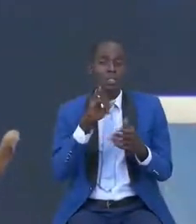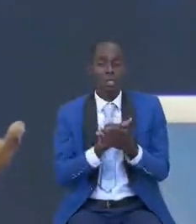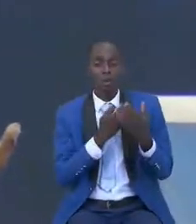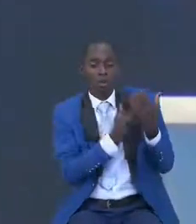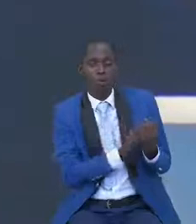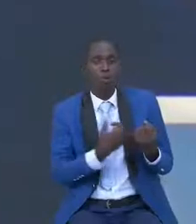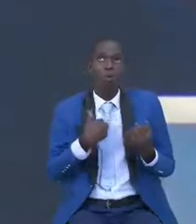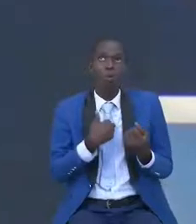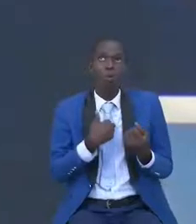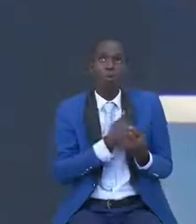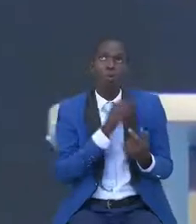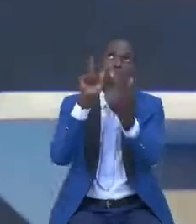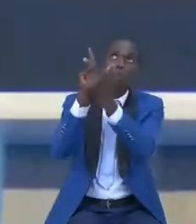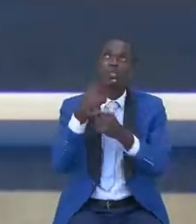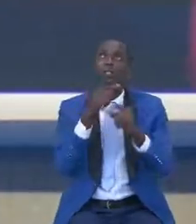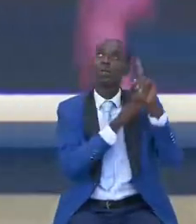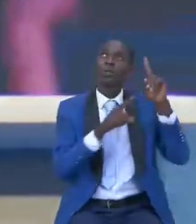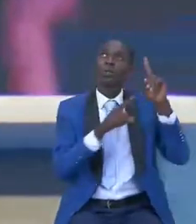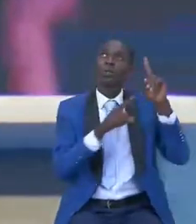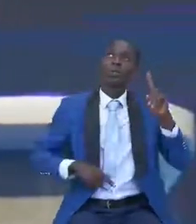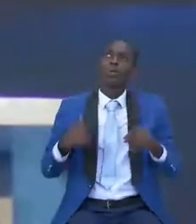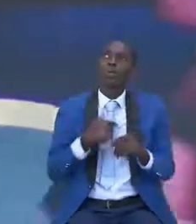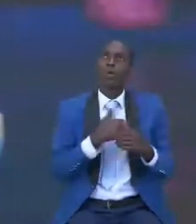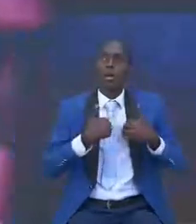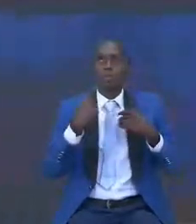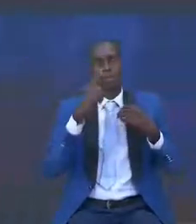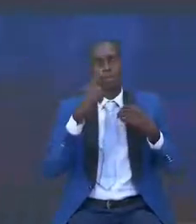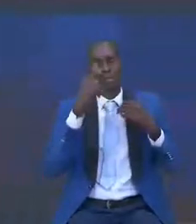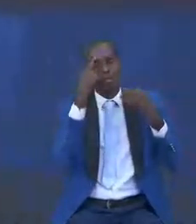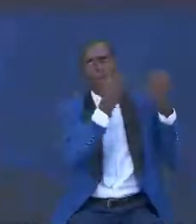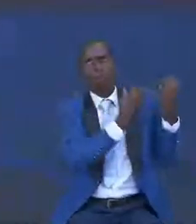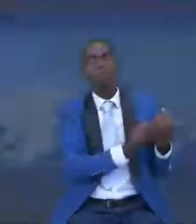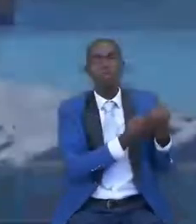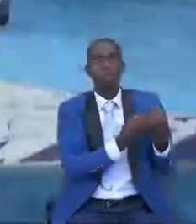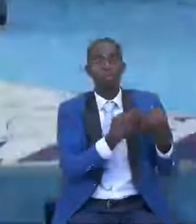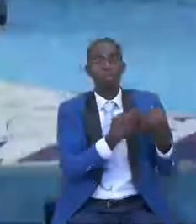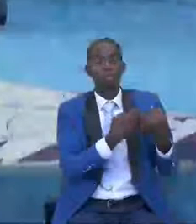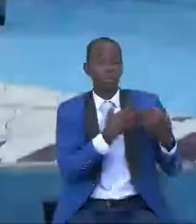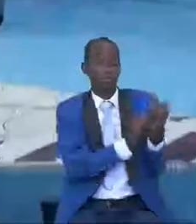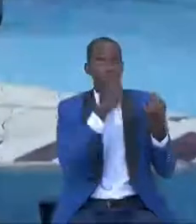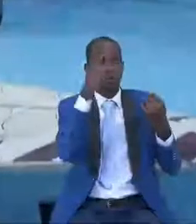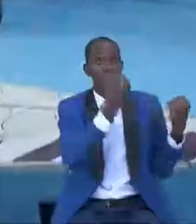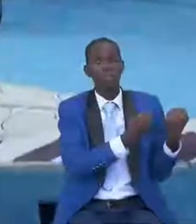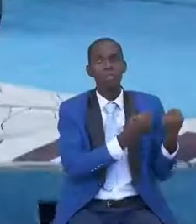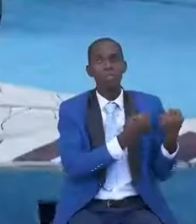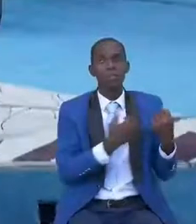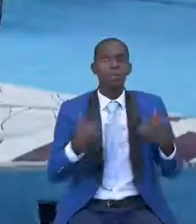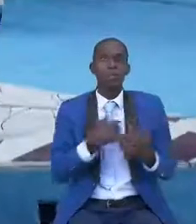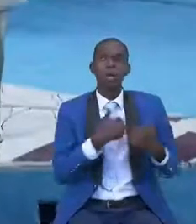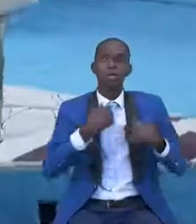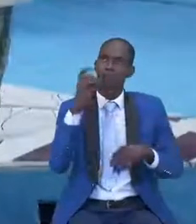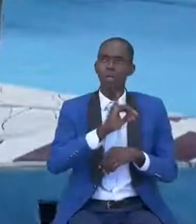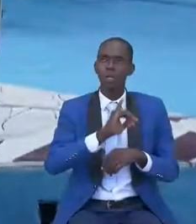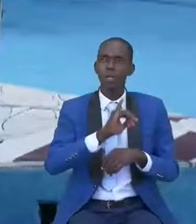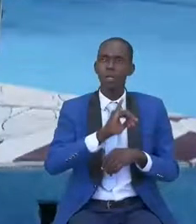été par le passé. C'est avec cette confiance que nous venons et nous disons, Seigneur, nous avons la foi confiante.